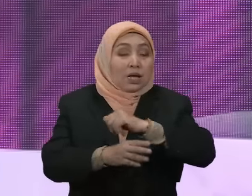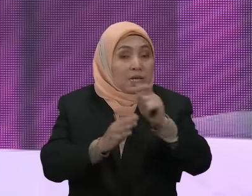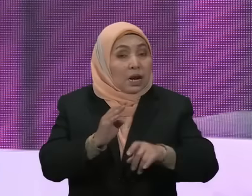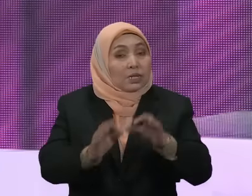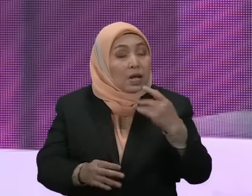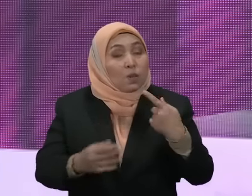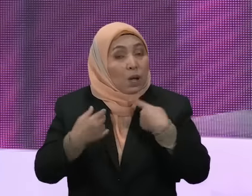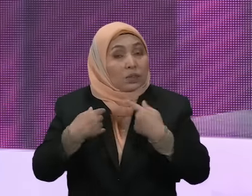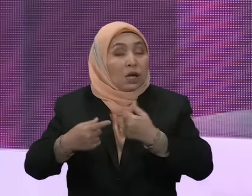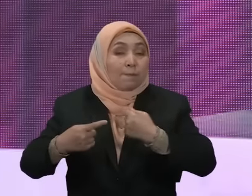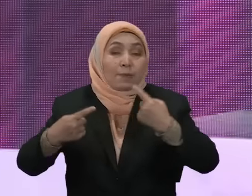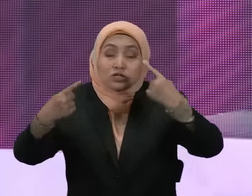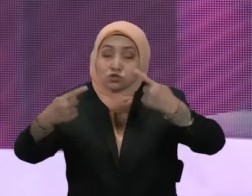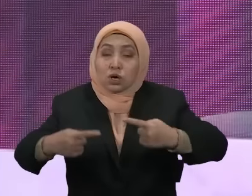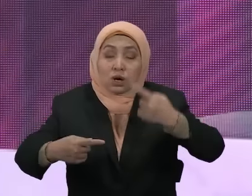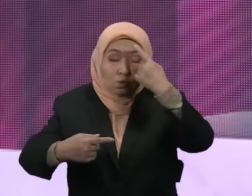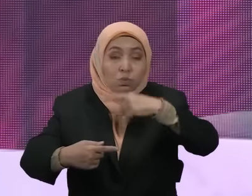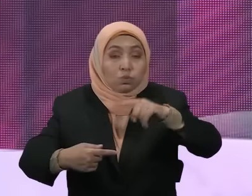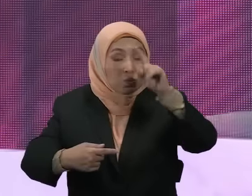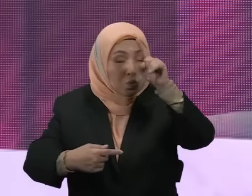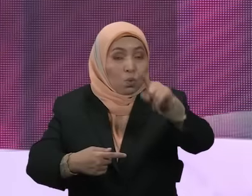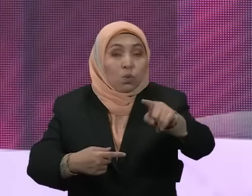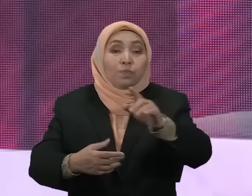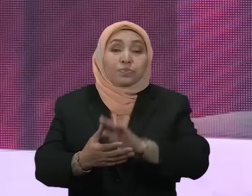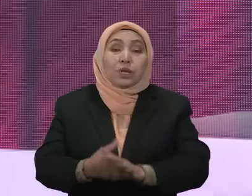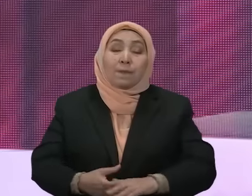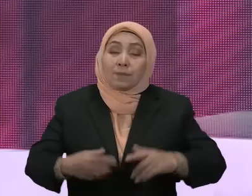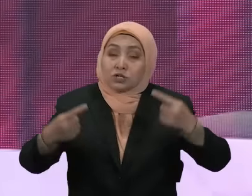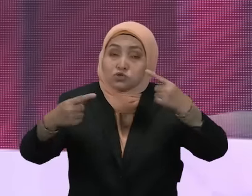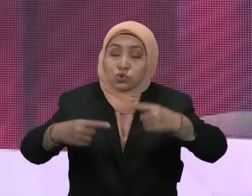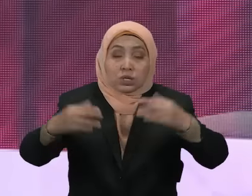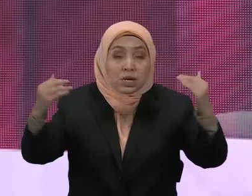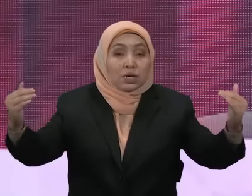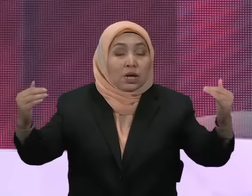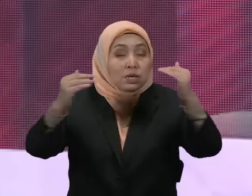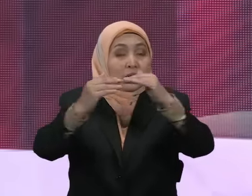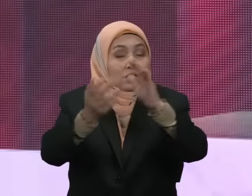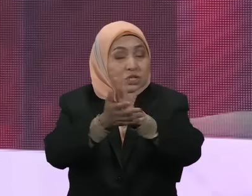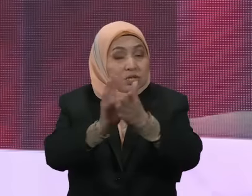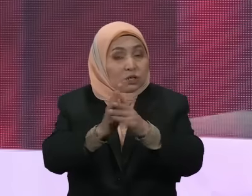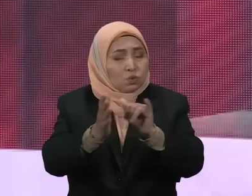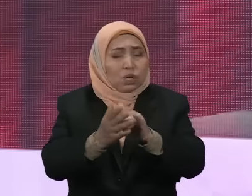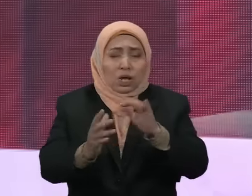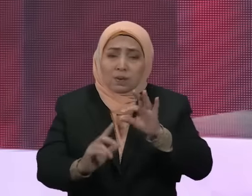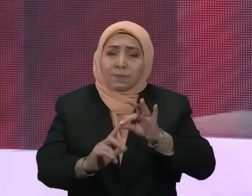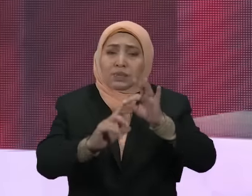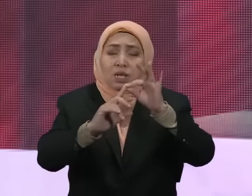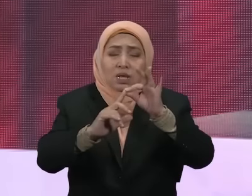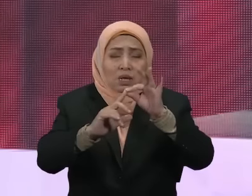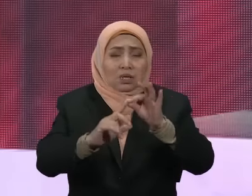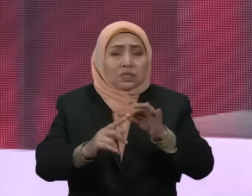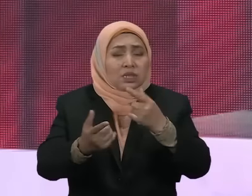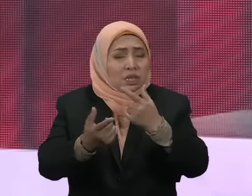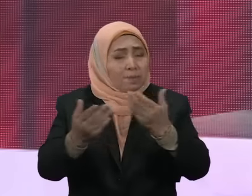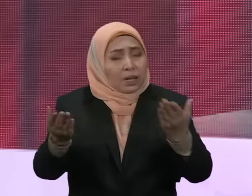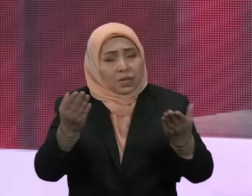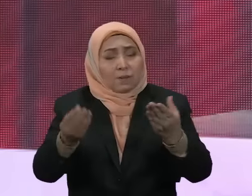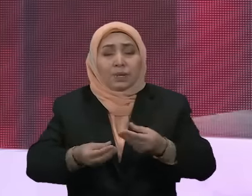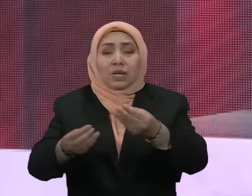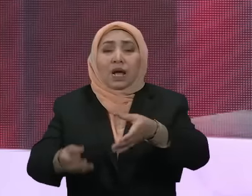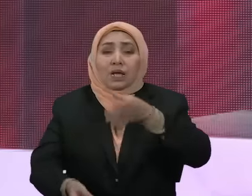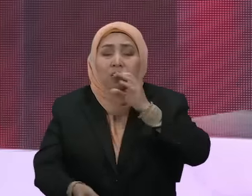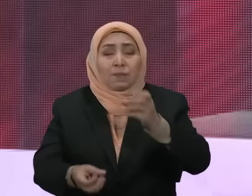ada perjuangan untuk memperjuangkan keadilan, maka itu adalah lebih utama berbanding nak bagi air saja. Ya, bagi